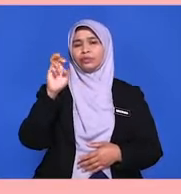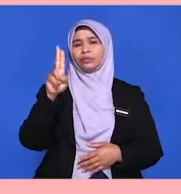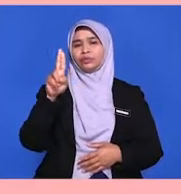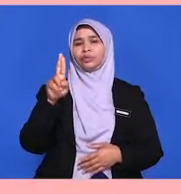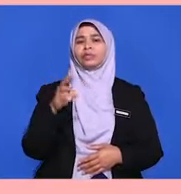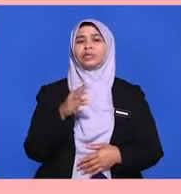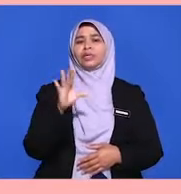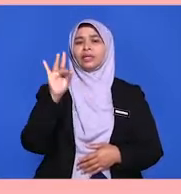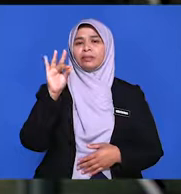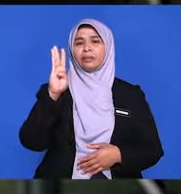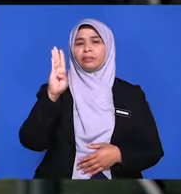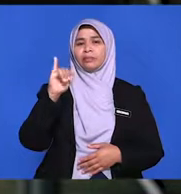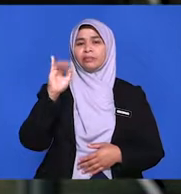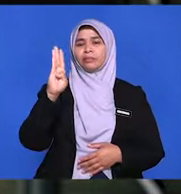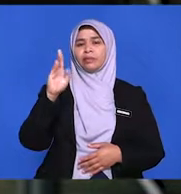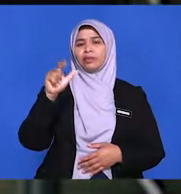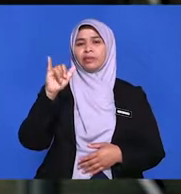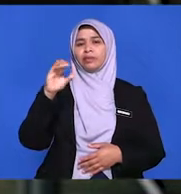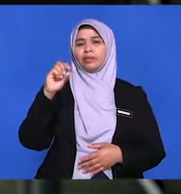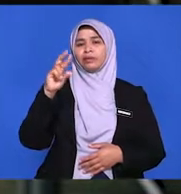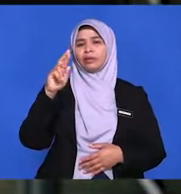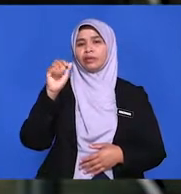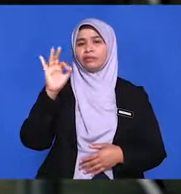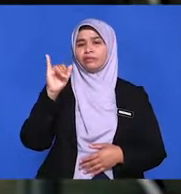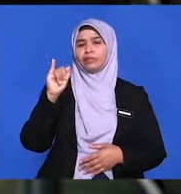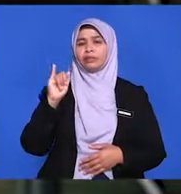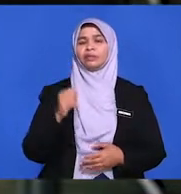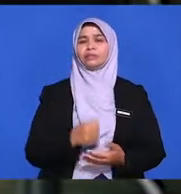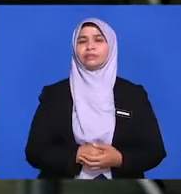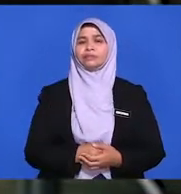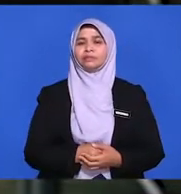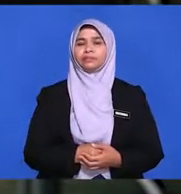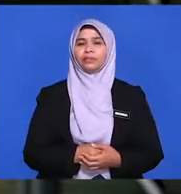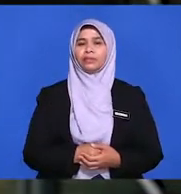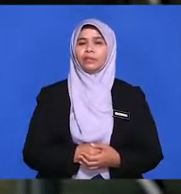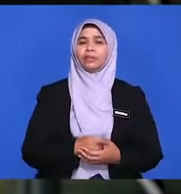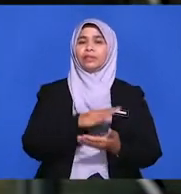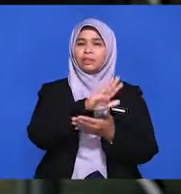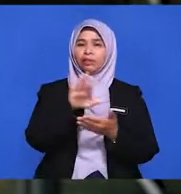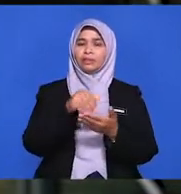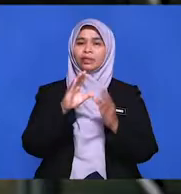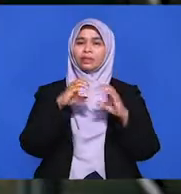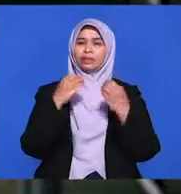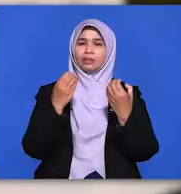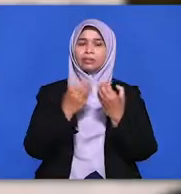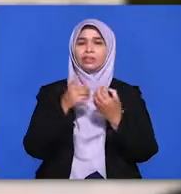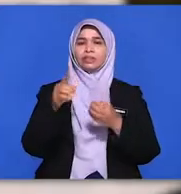lampiran. Semua dokumen yang telah disediakan dan dikumpul hendaklah